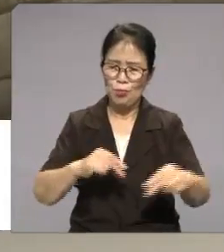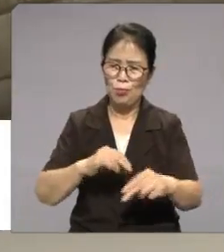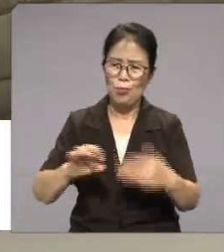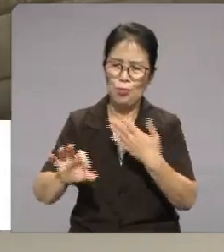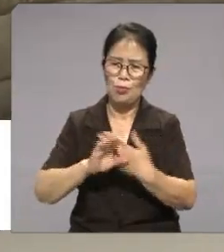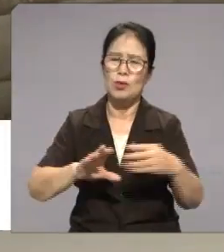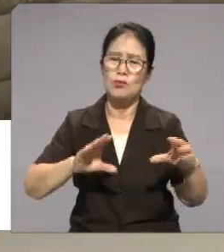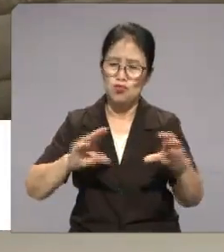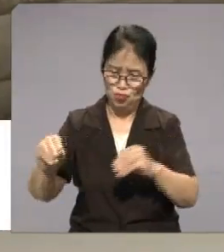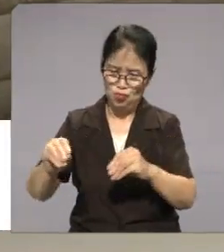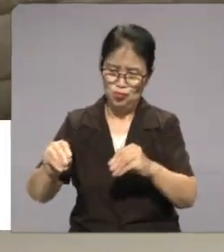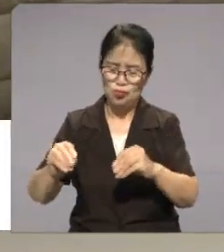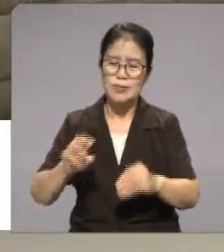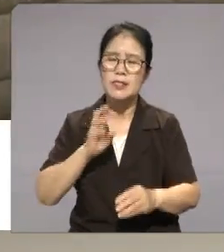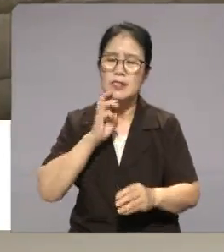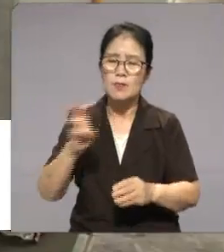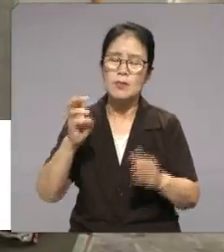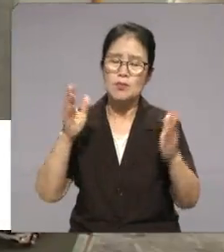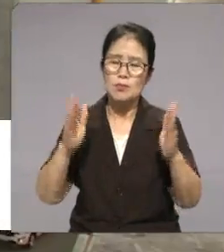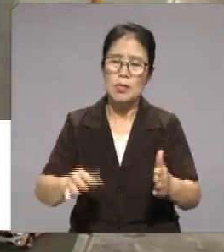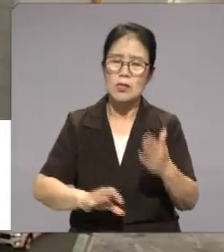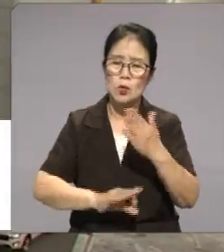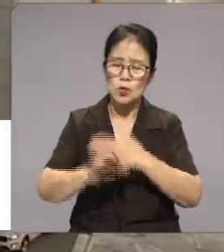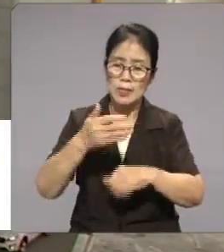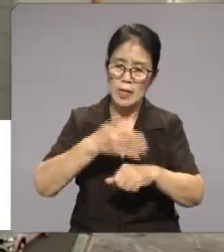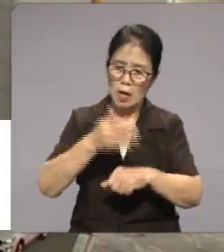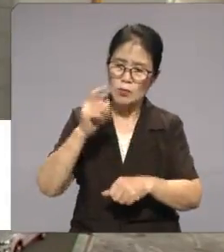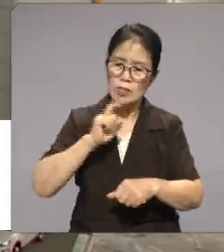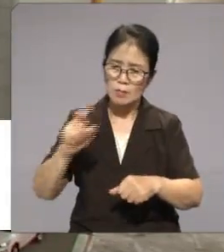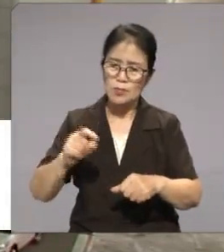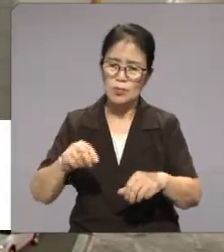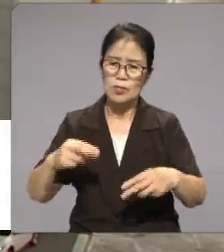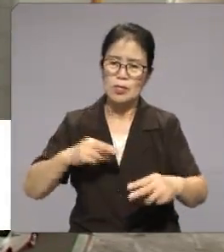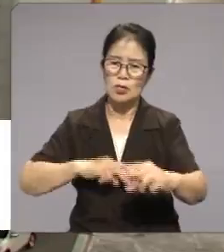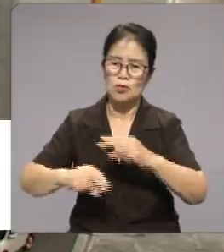중단됐다가 약 30분 만인 오전 9시 10분쯤고민했는데